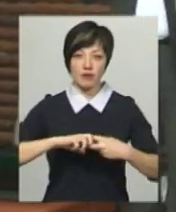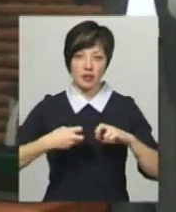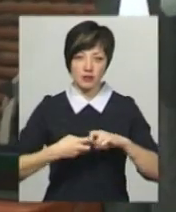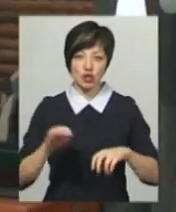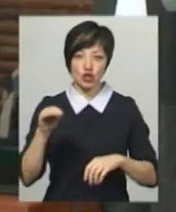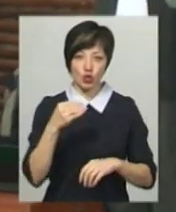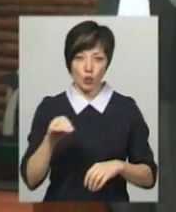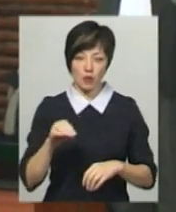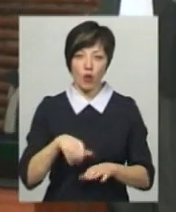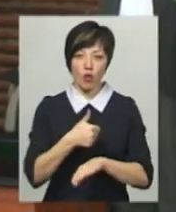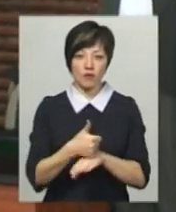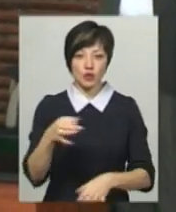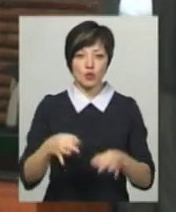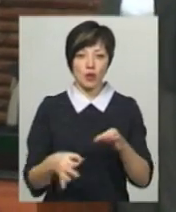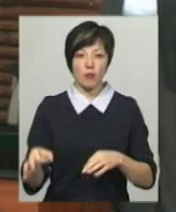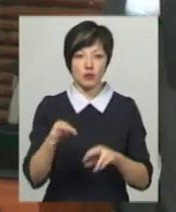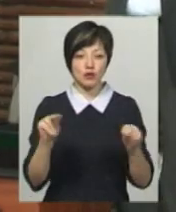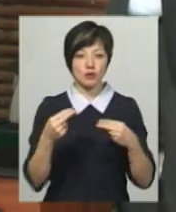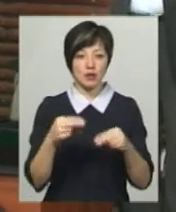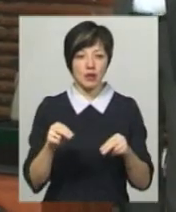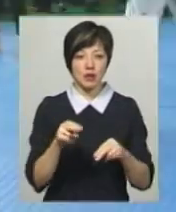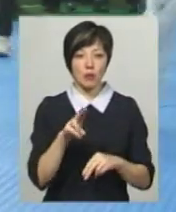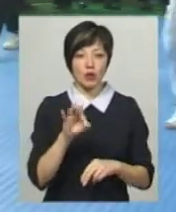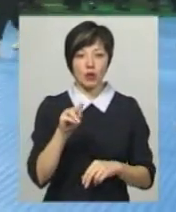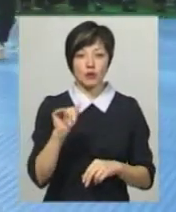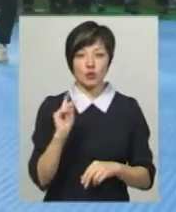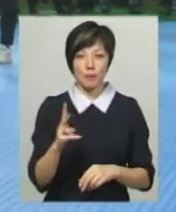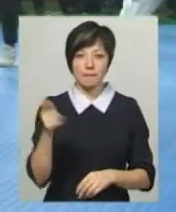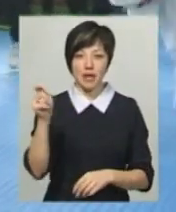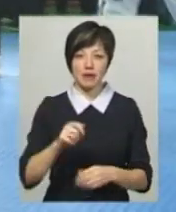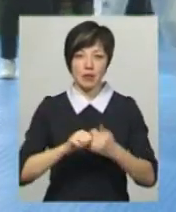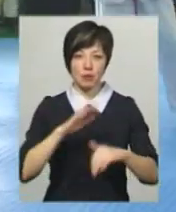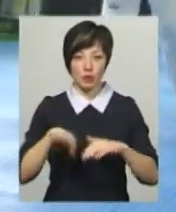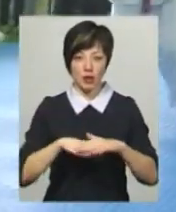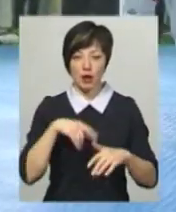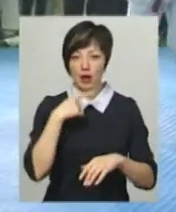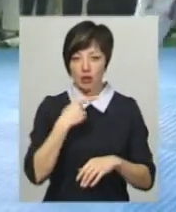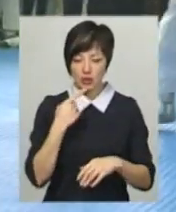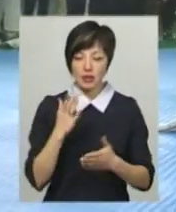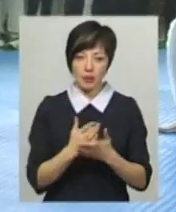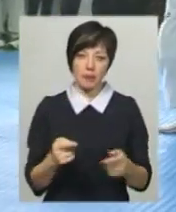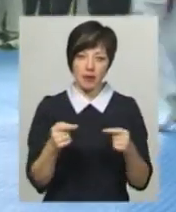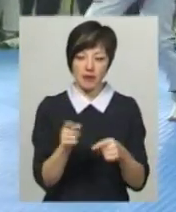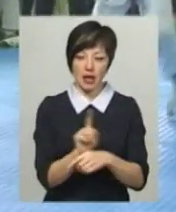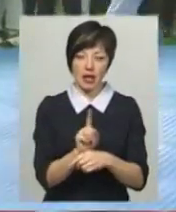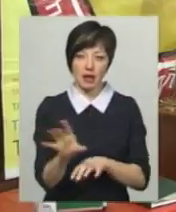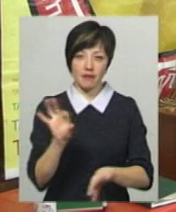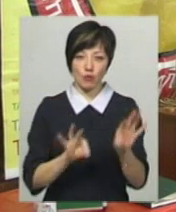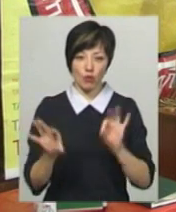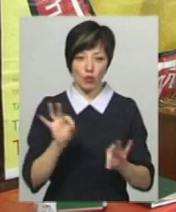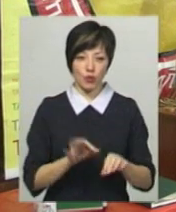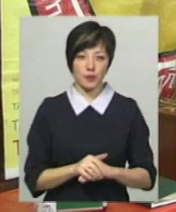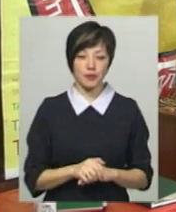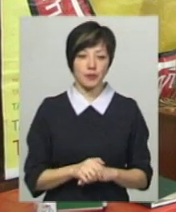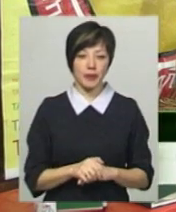Івано-Франківська та Житомира. Головний суддя обласного чемпіонату Сергій Потапчук приїхав з Кам'янця-Подільського. Каже, у тхеквондо є певні критерії відбору.